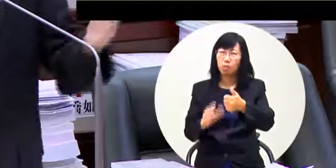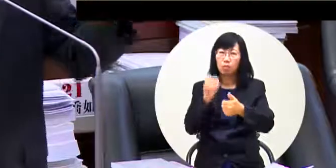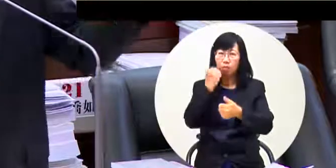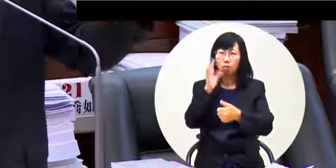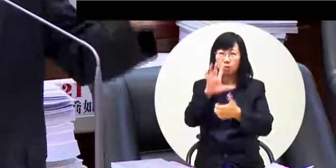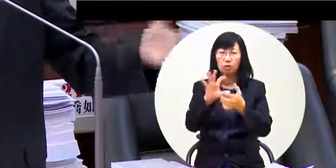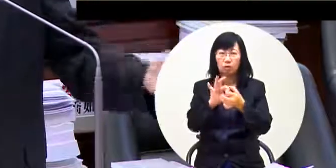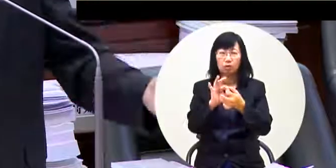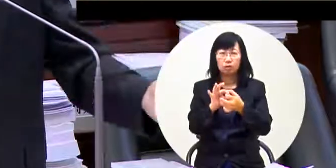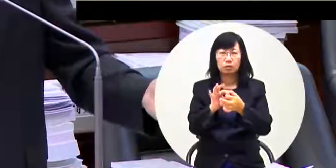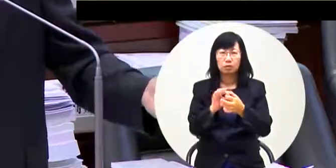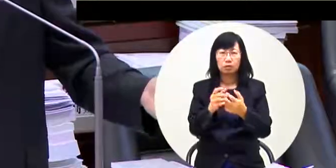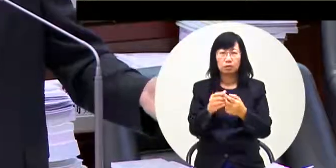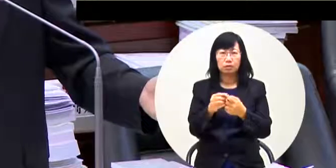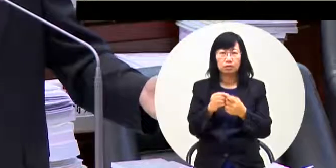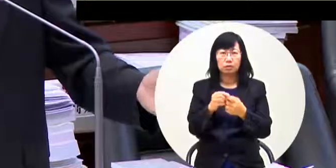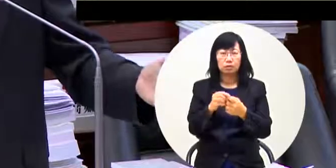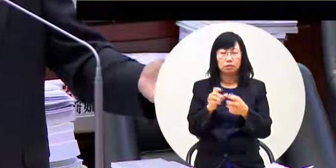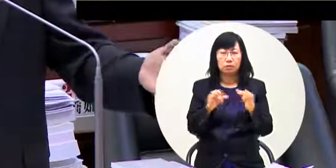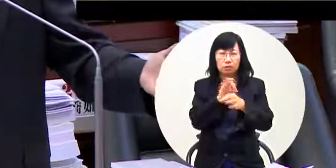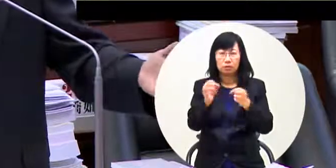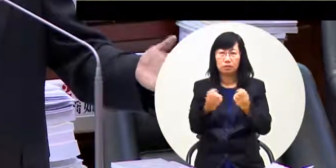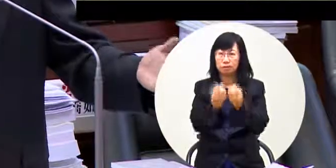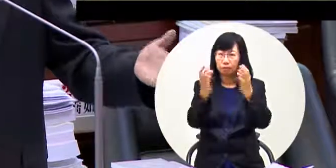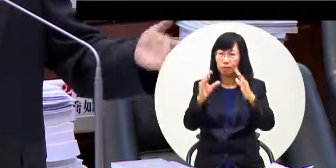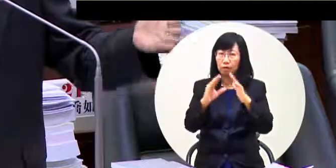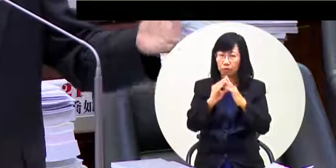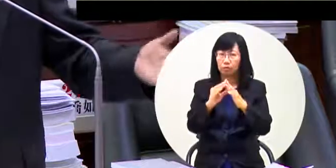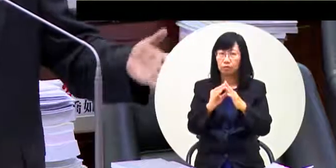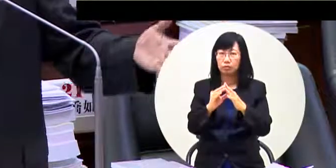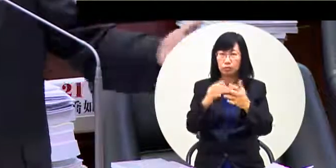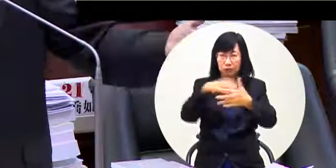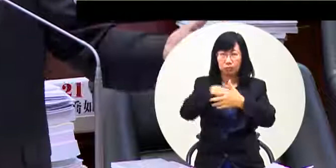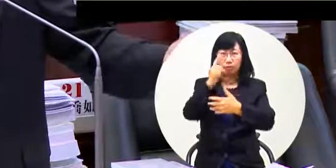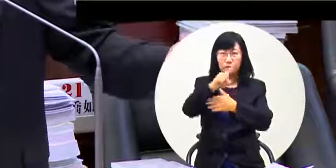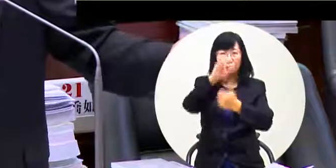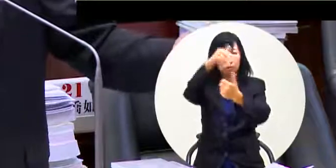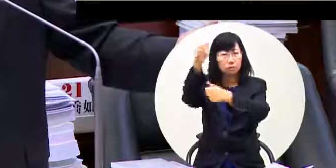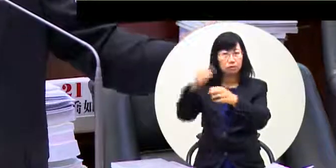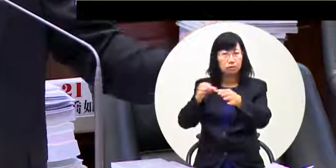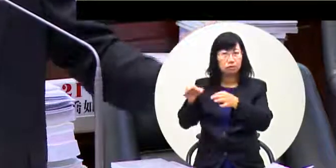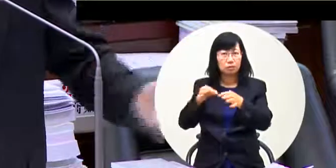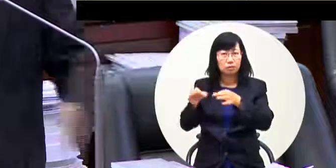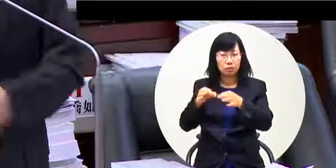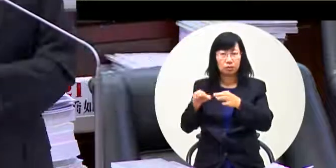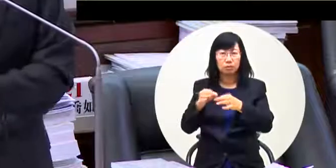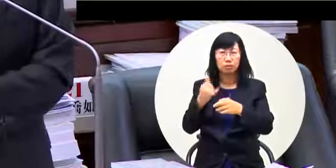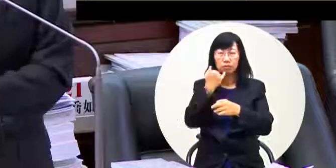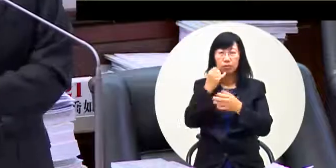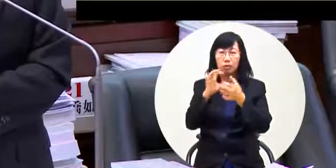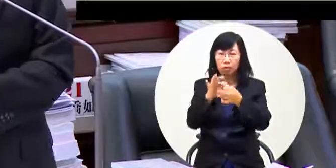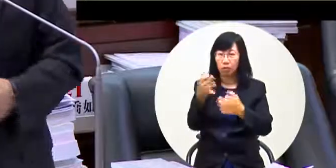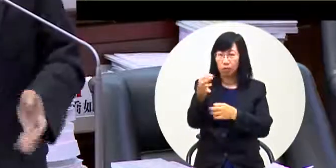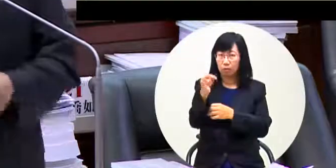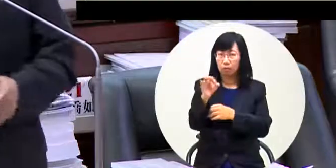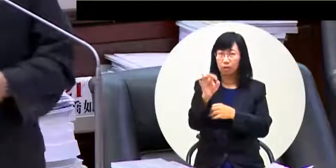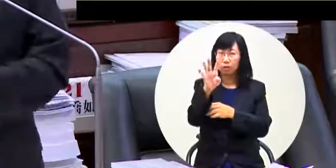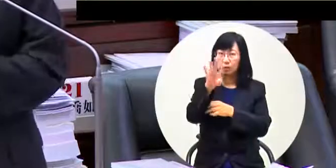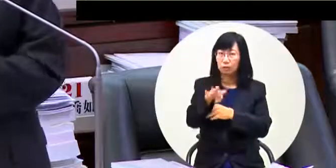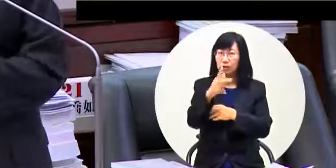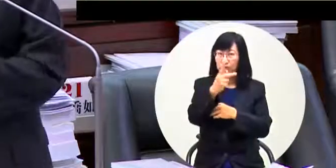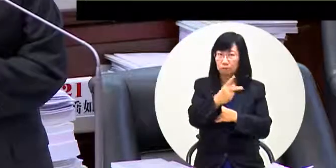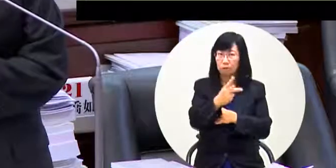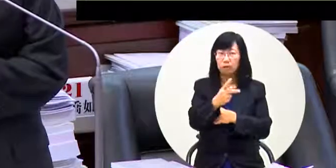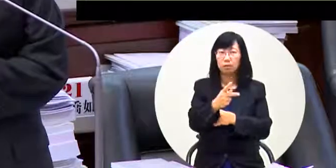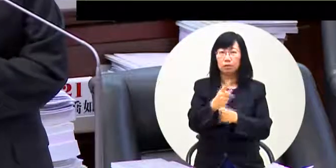里面的一个招商处有够容纳，有具备这边财经科技土地这边资产的人才来做这样的招